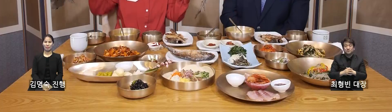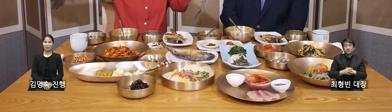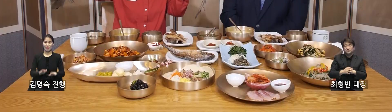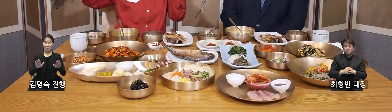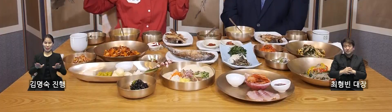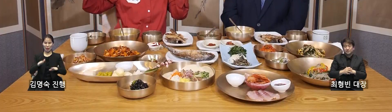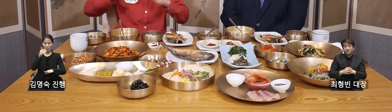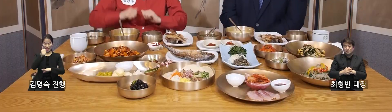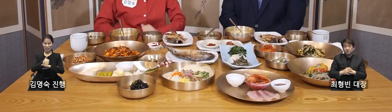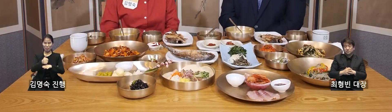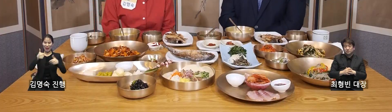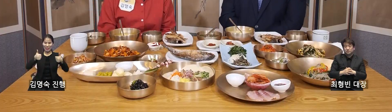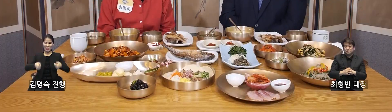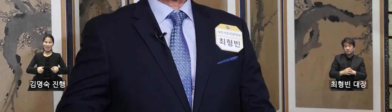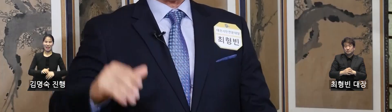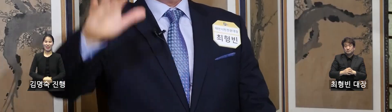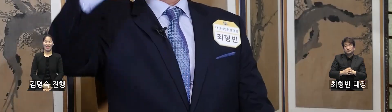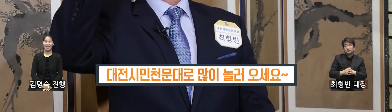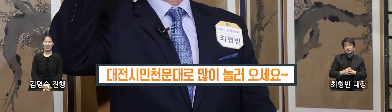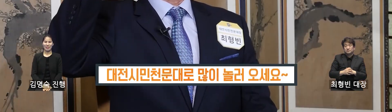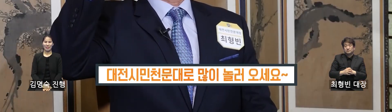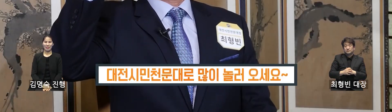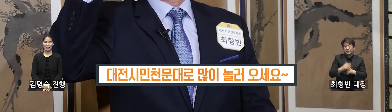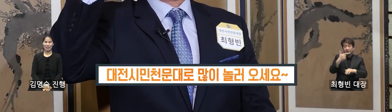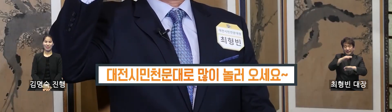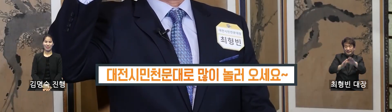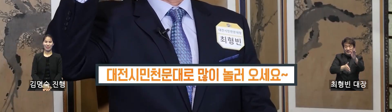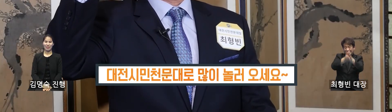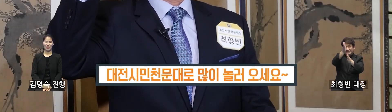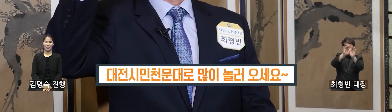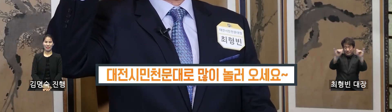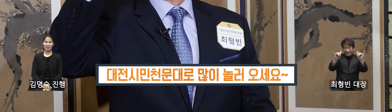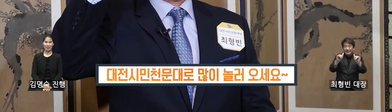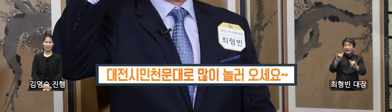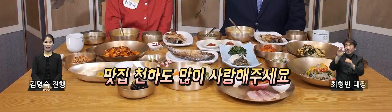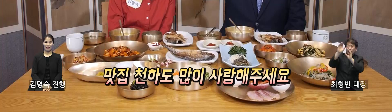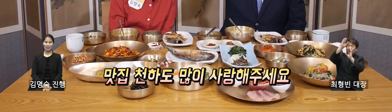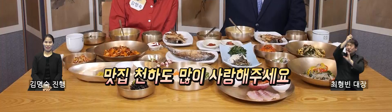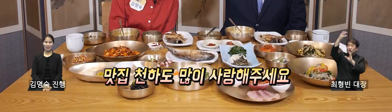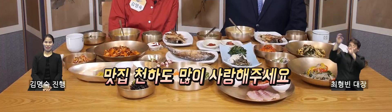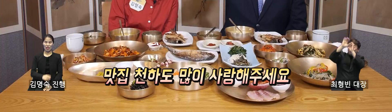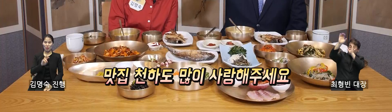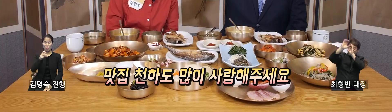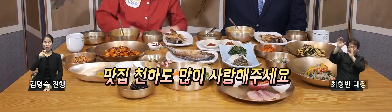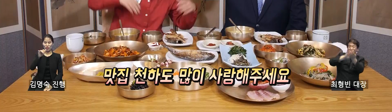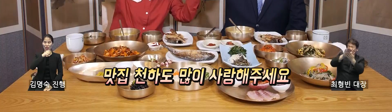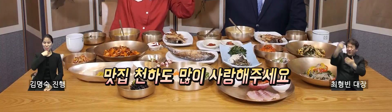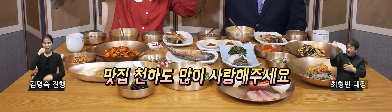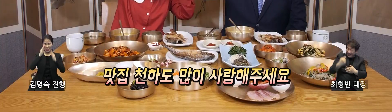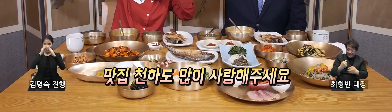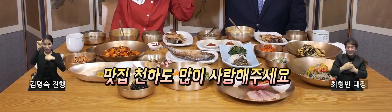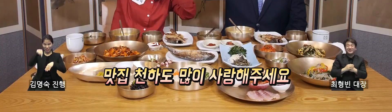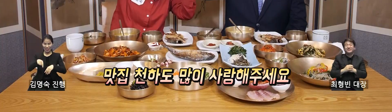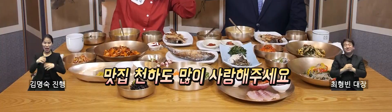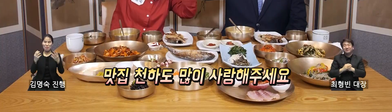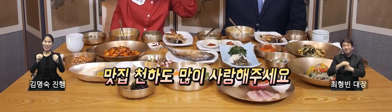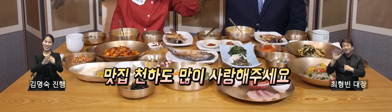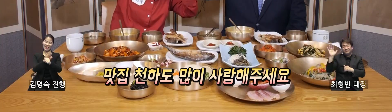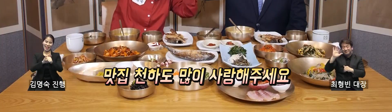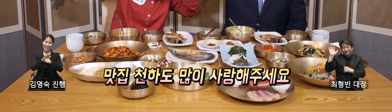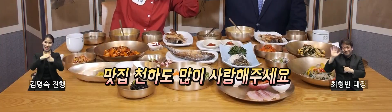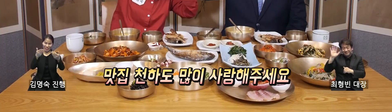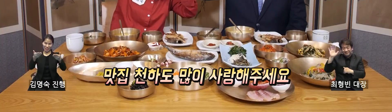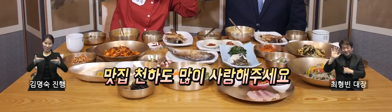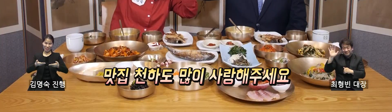끼지 마무리 인사 할 시간입니다 저도 주민 초보 대로 뭐 늘 놀러오셔요 염소계 마치 천안 많이 사랑해 주세요